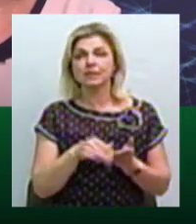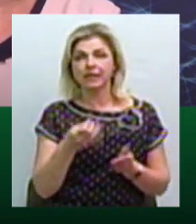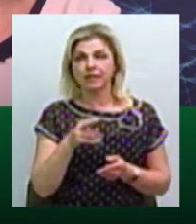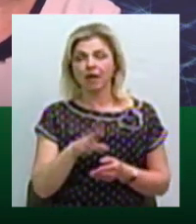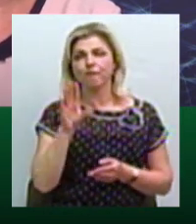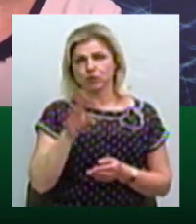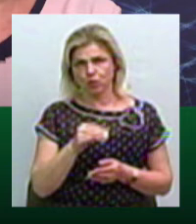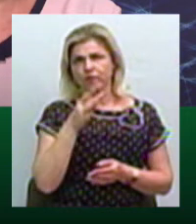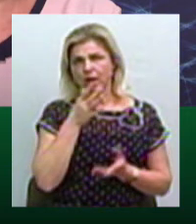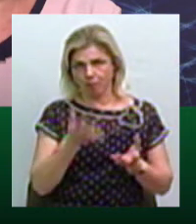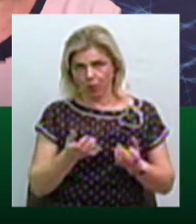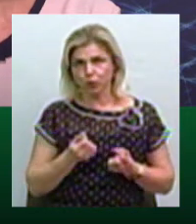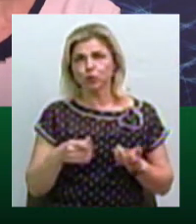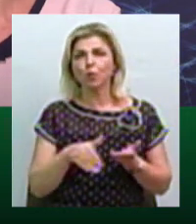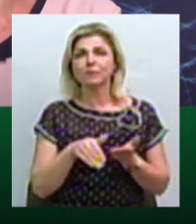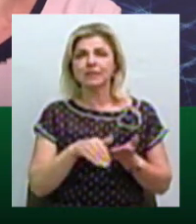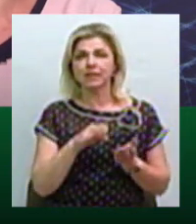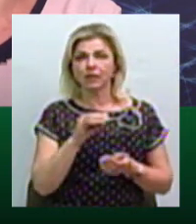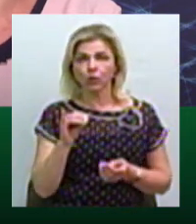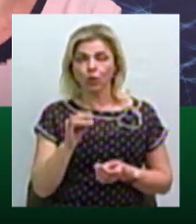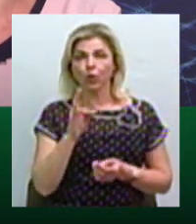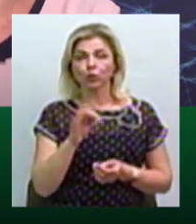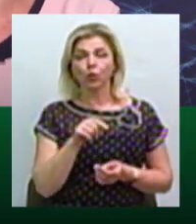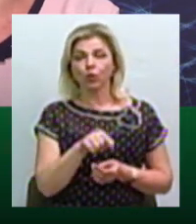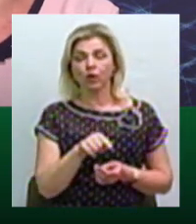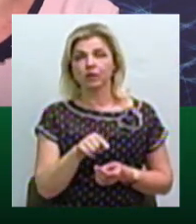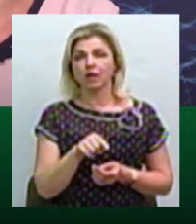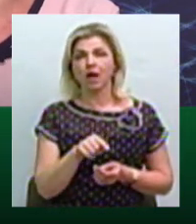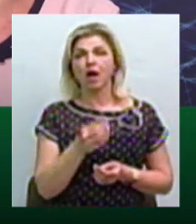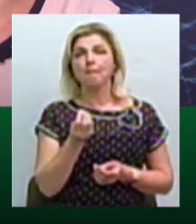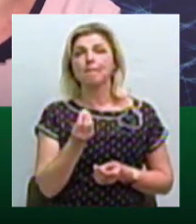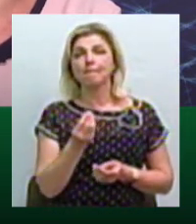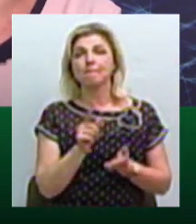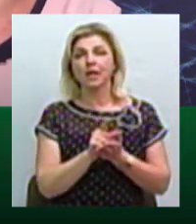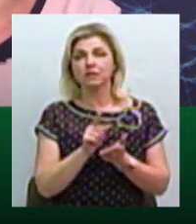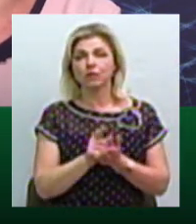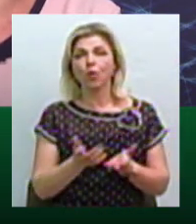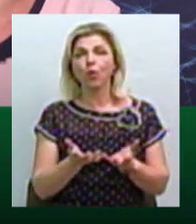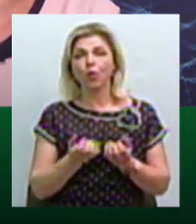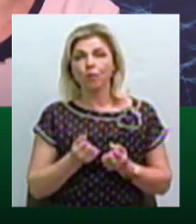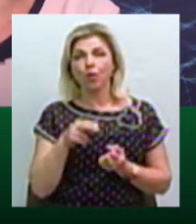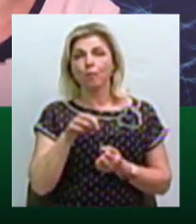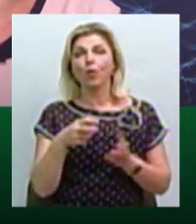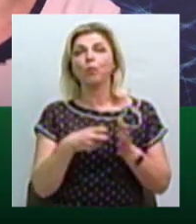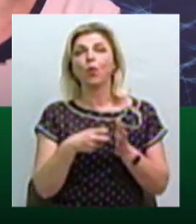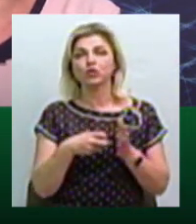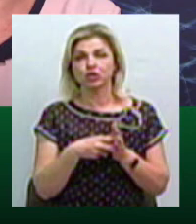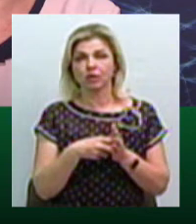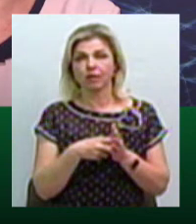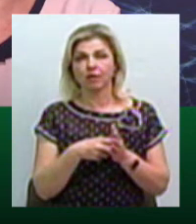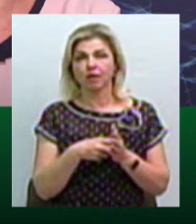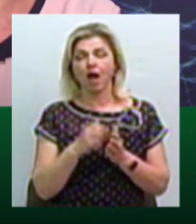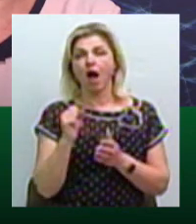час субсидію цю. Ну, вона кошти пенсію отримує по почті,